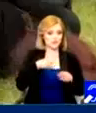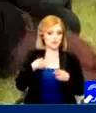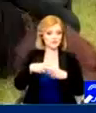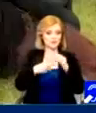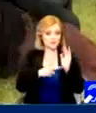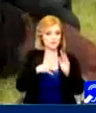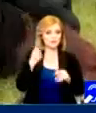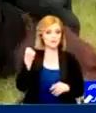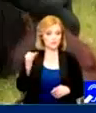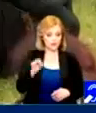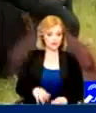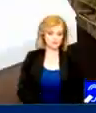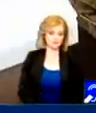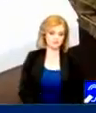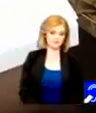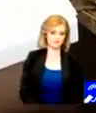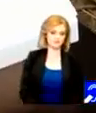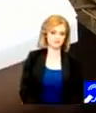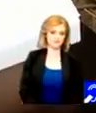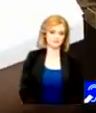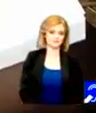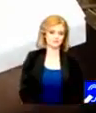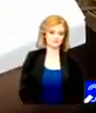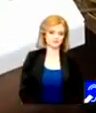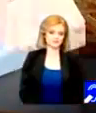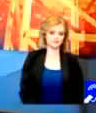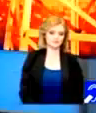Biblioteca Municipală Bogdan Petricei cu HD din Chișinău.